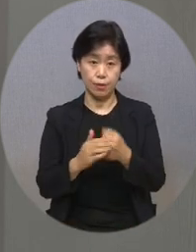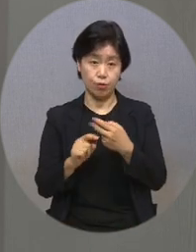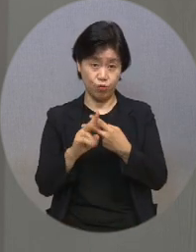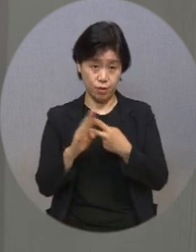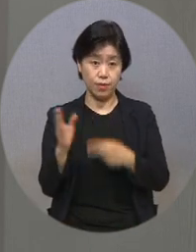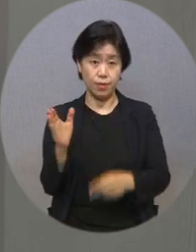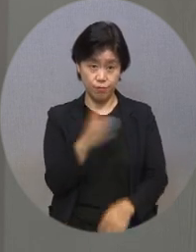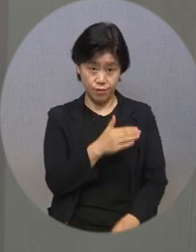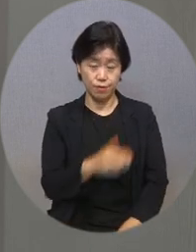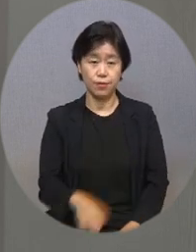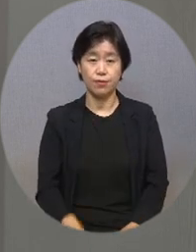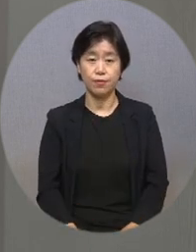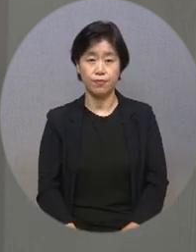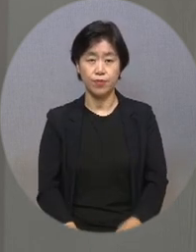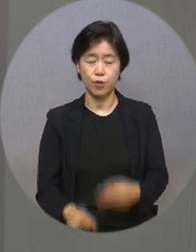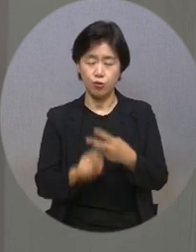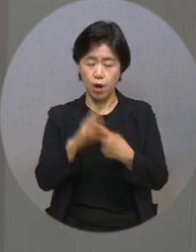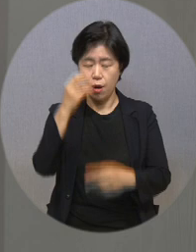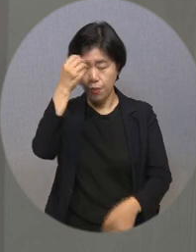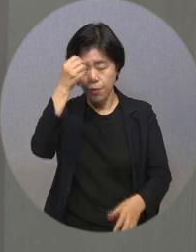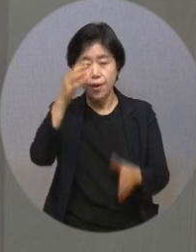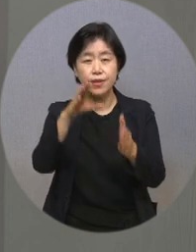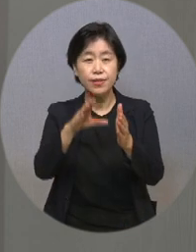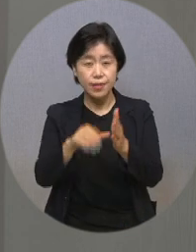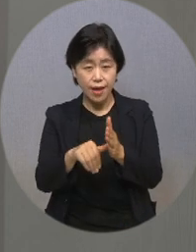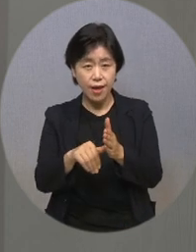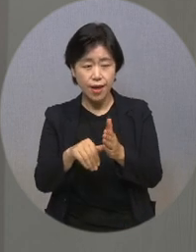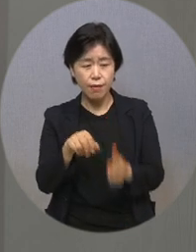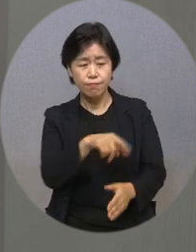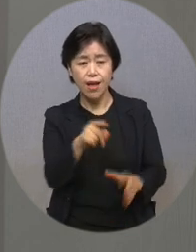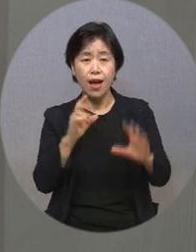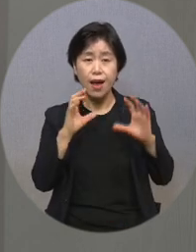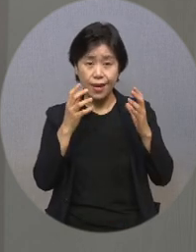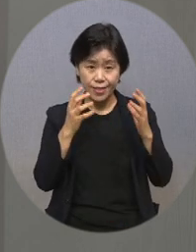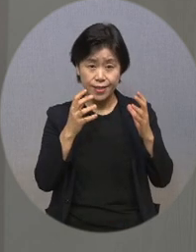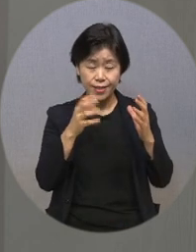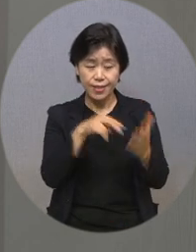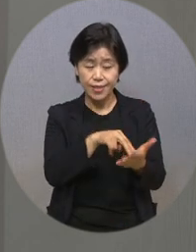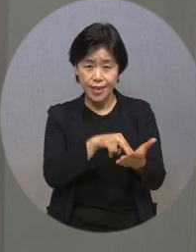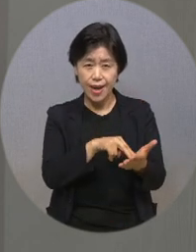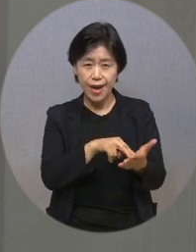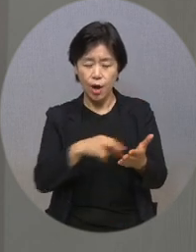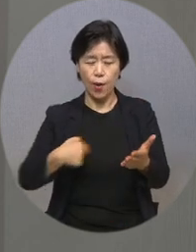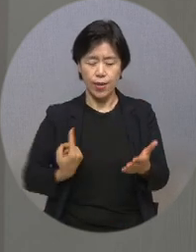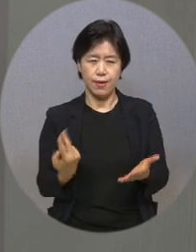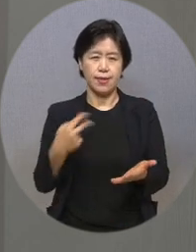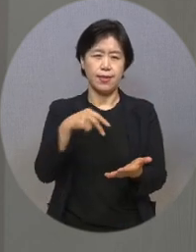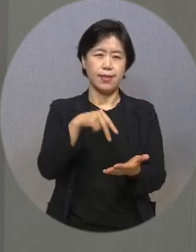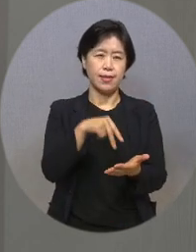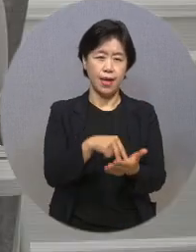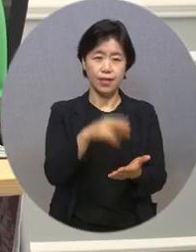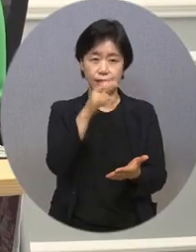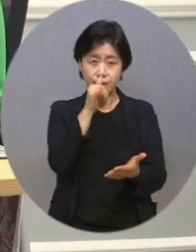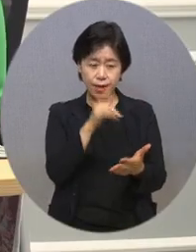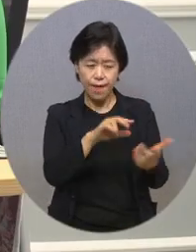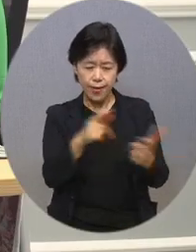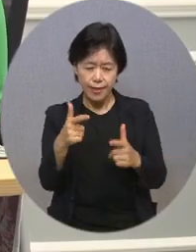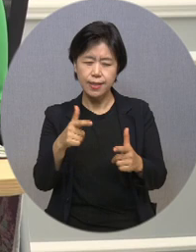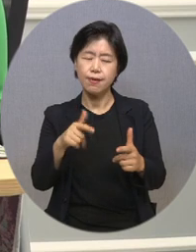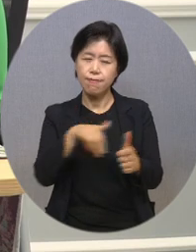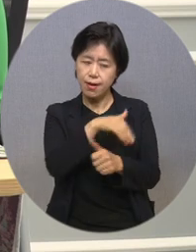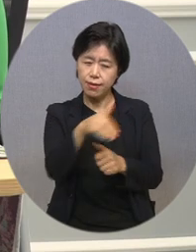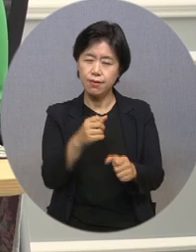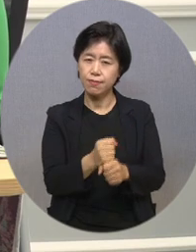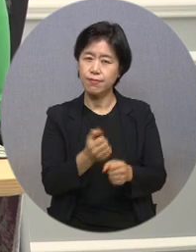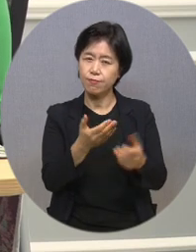중학교 때부터 중학교, 고등학교 시절에 우리 아이들이 자립할 수 있는 준비를 하는, 할 수 있는 그런 여건을 지금